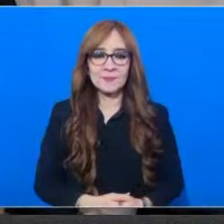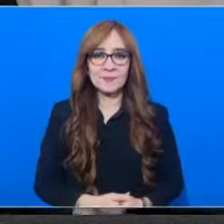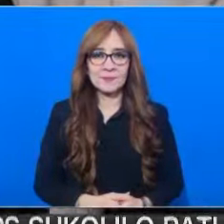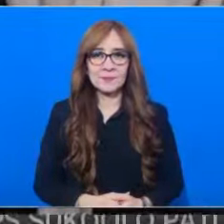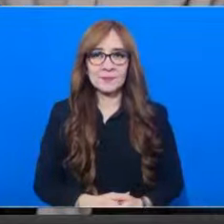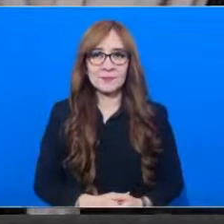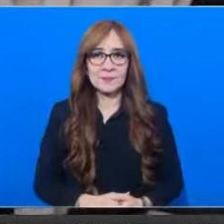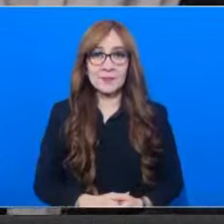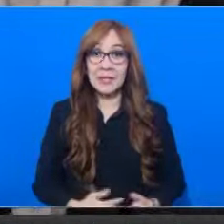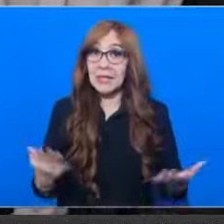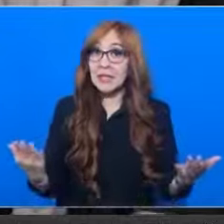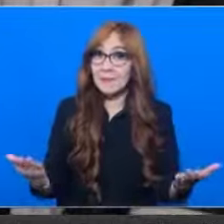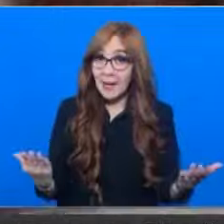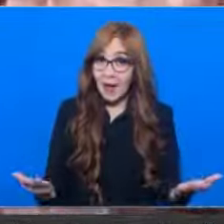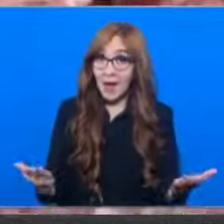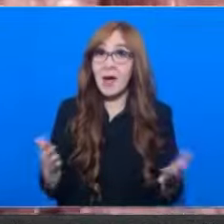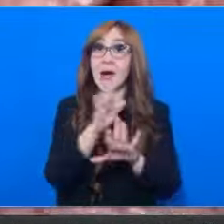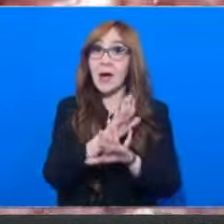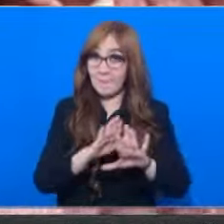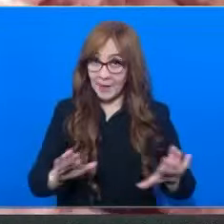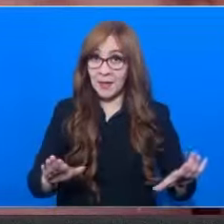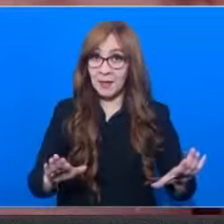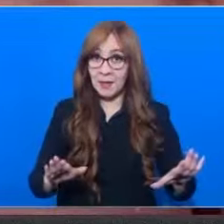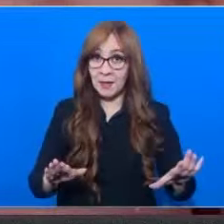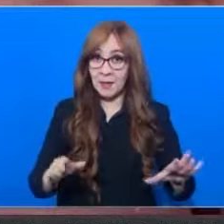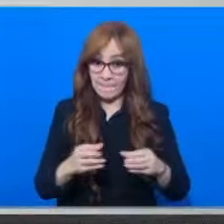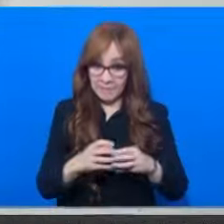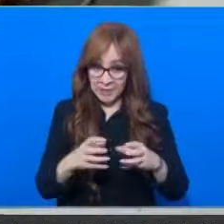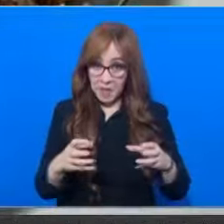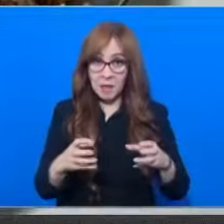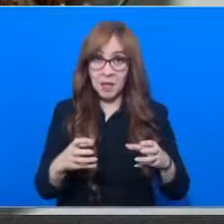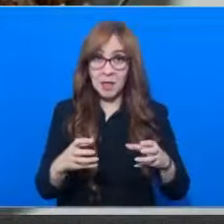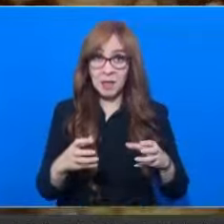Kang Alfian, gimana? Udah aman belum besarnya? Aman ya, segede gini ya.